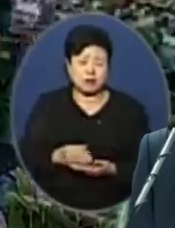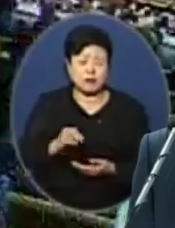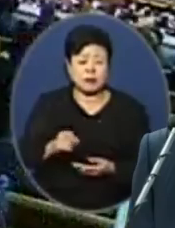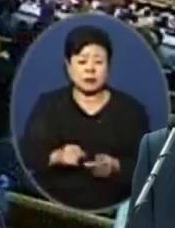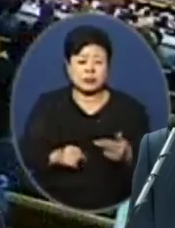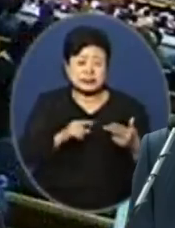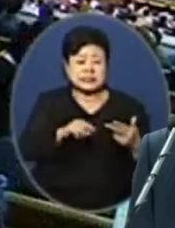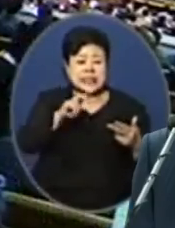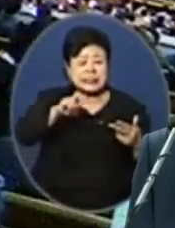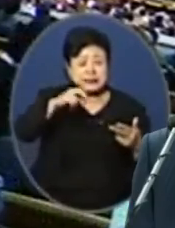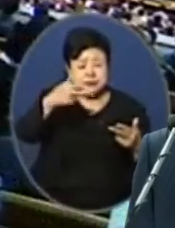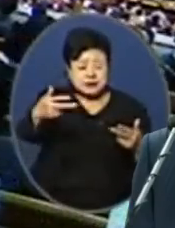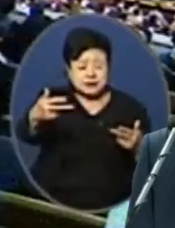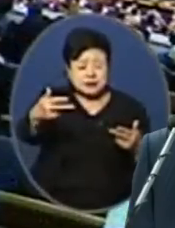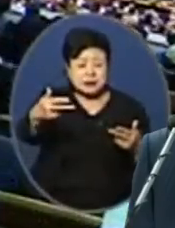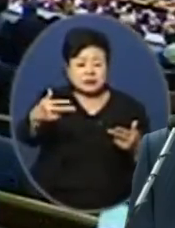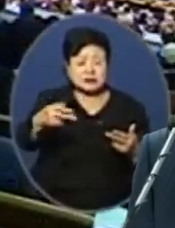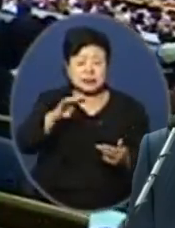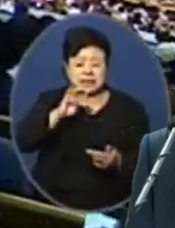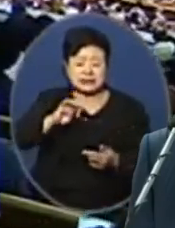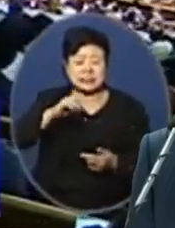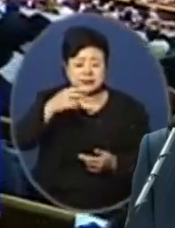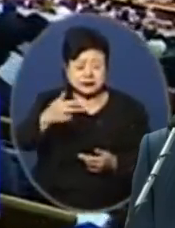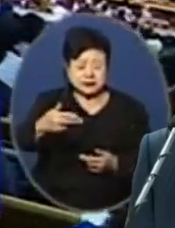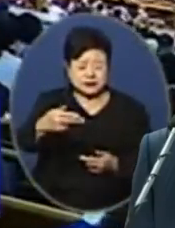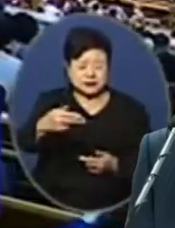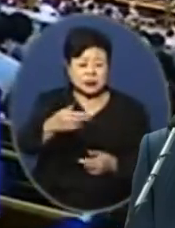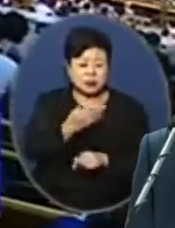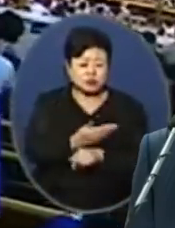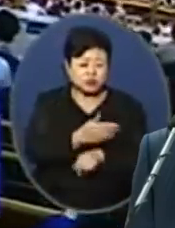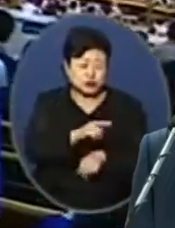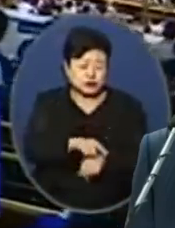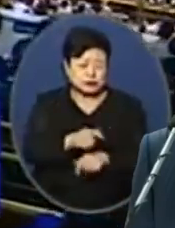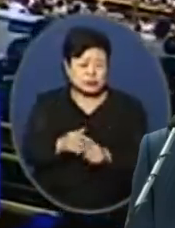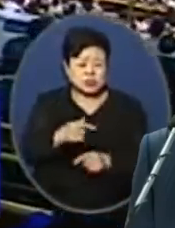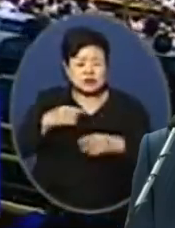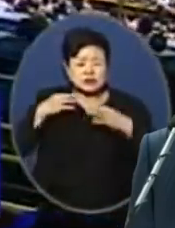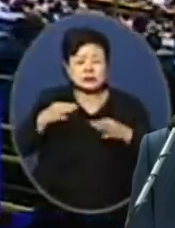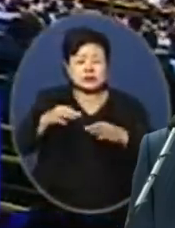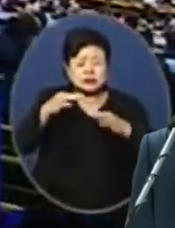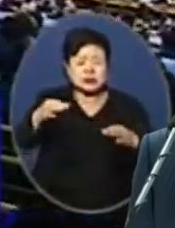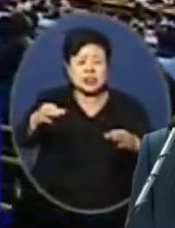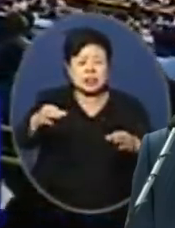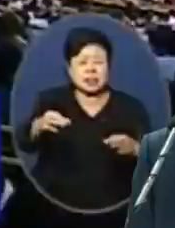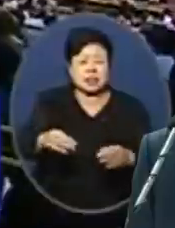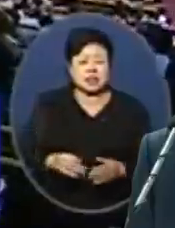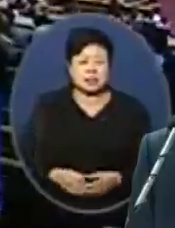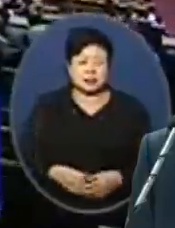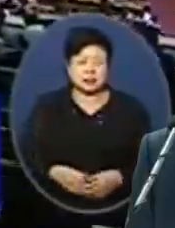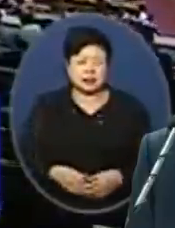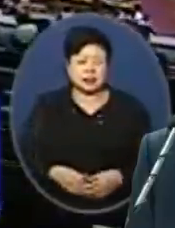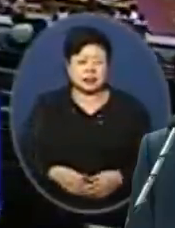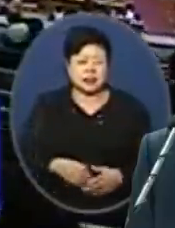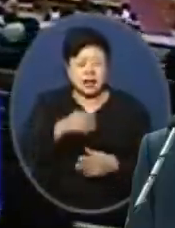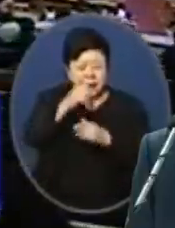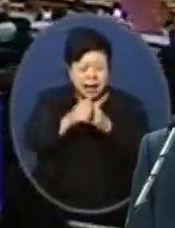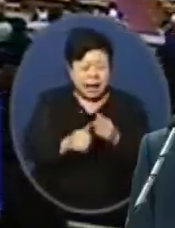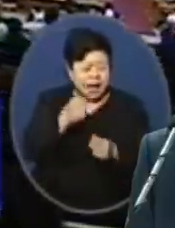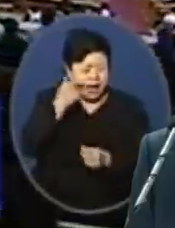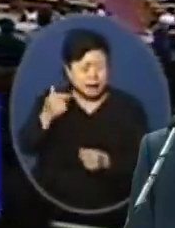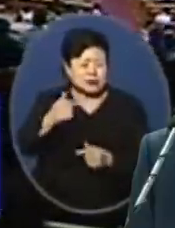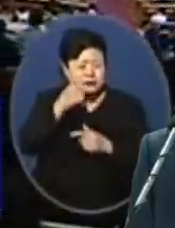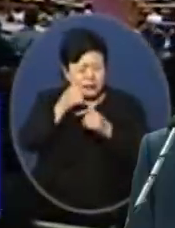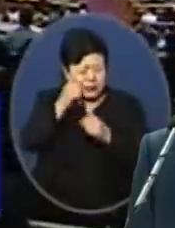7장 27절로 46절에 보면 제9시점에 예수께서 크게 소리 질러 이르시되 옐리 옐리